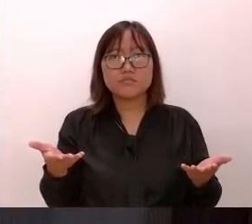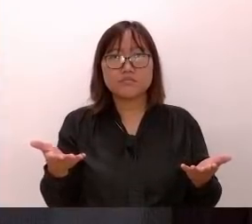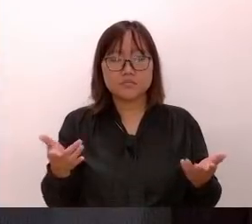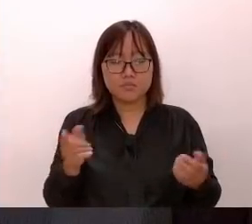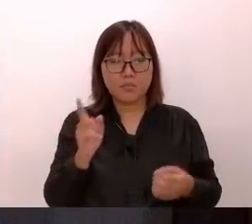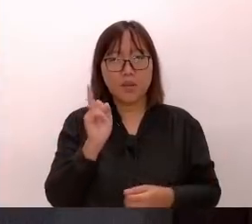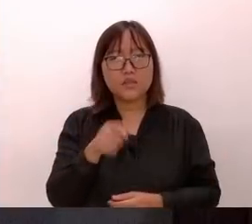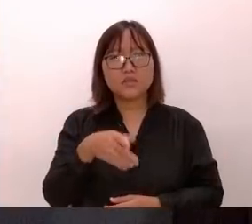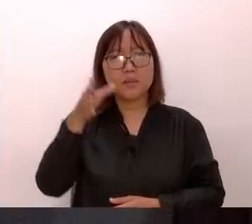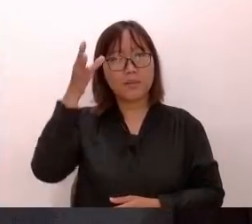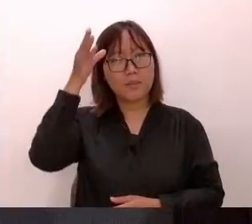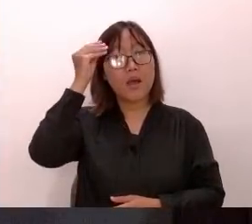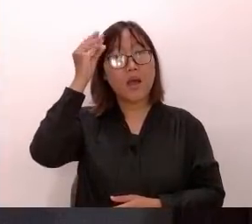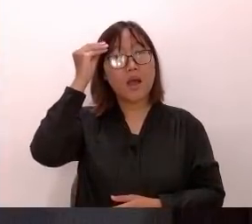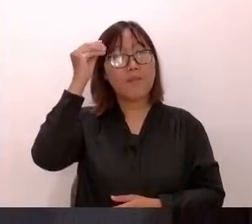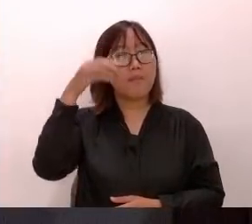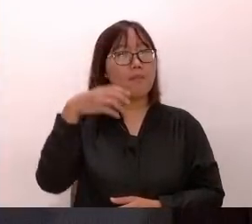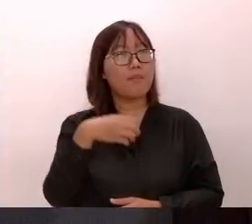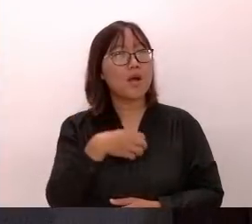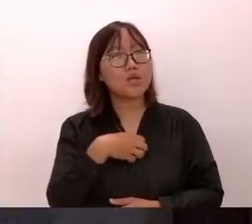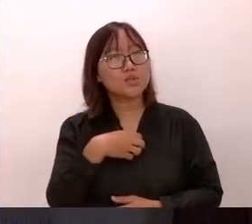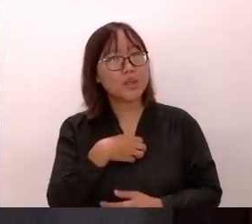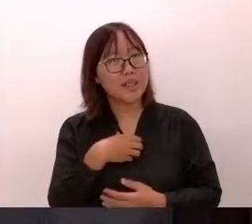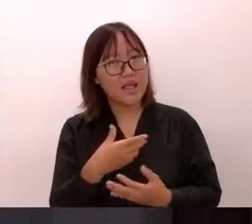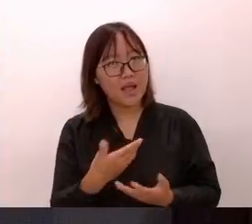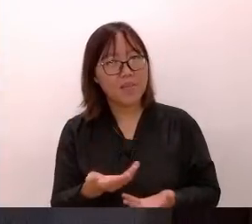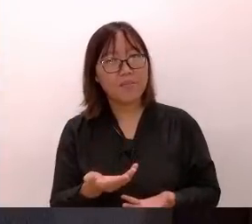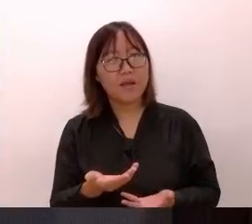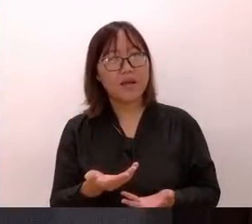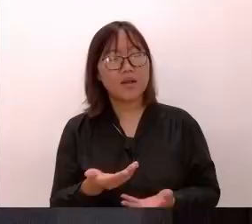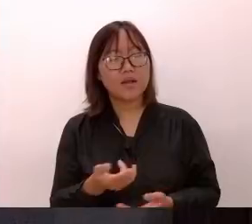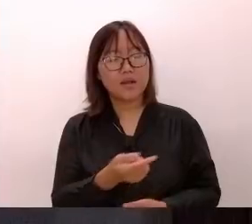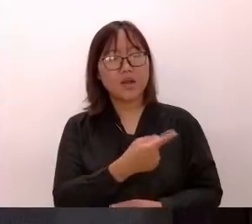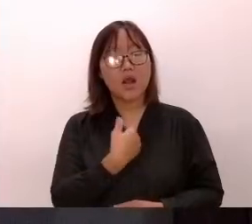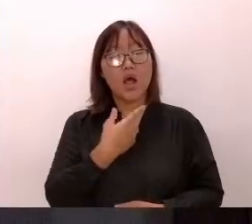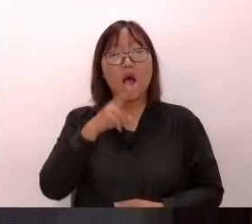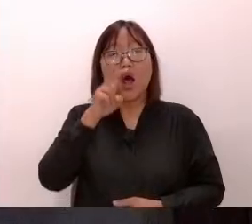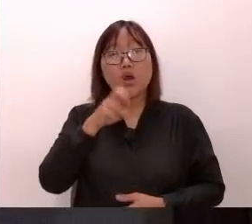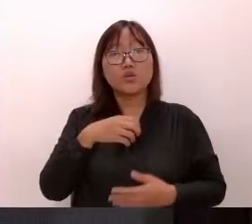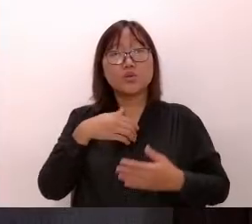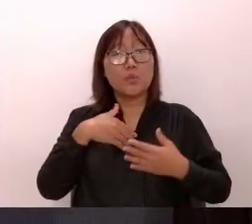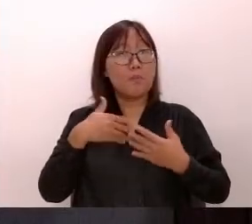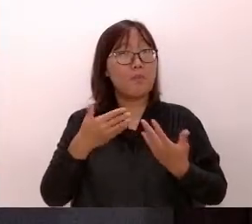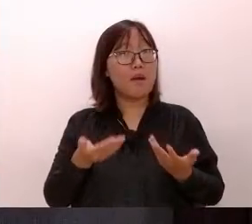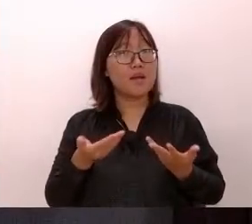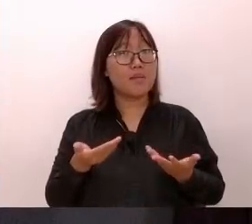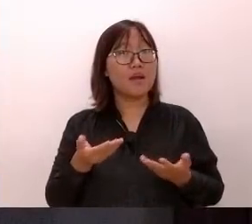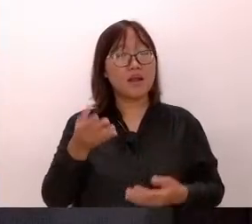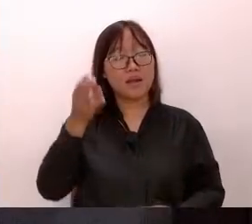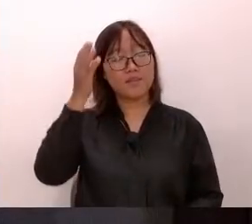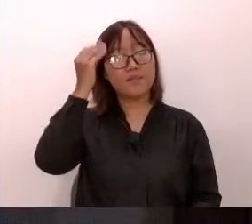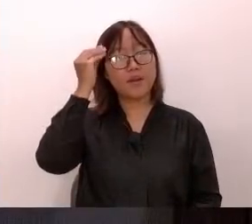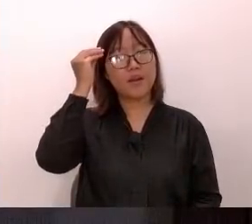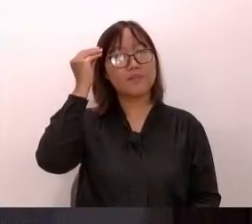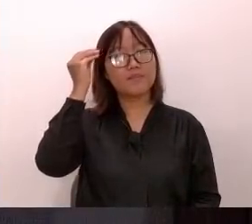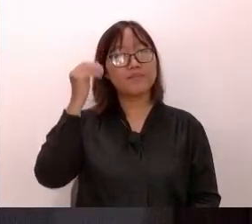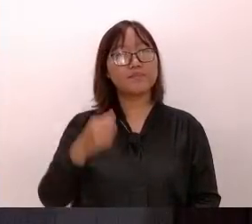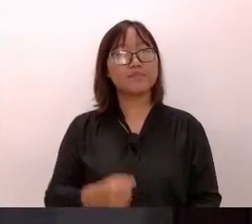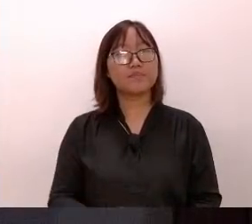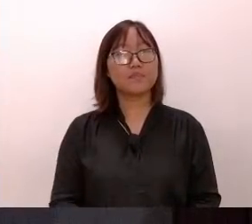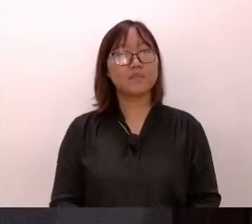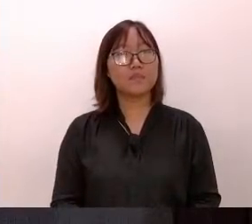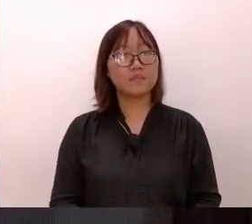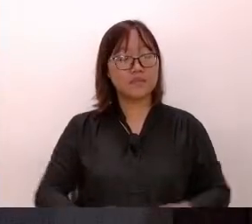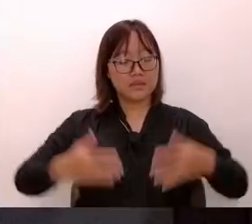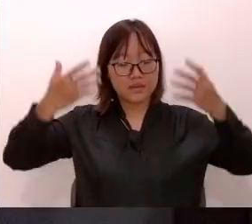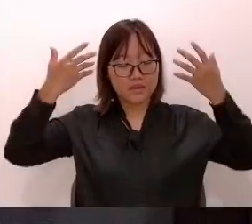mengerti Apa maknanya dan bagaimana Harus menanggapinya disitu Indra kita berfungsi menjadi pintu yang